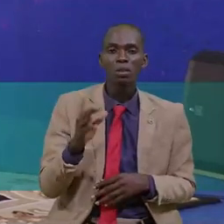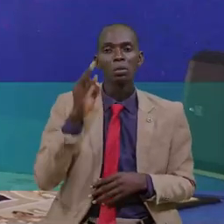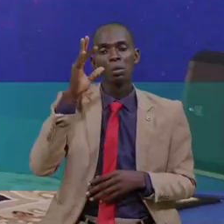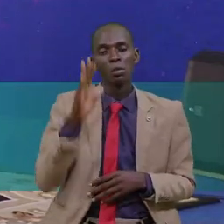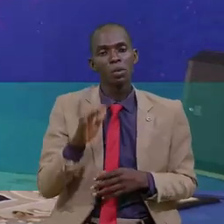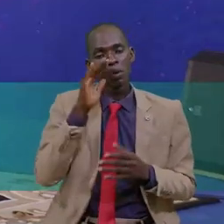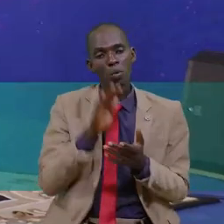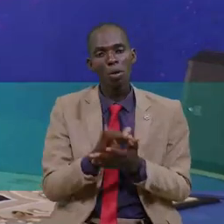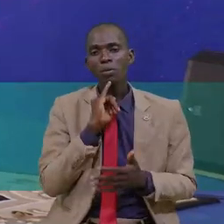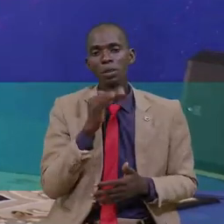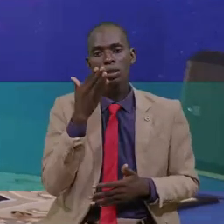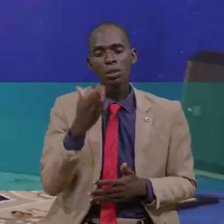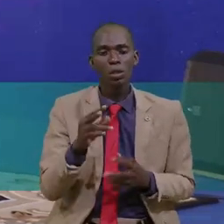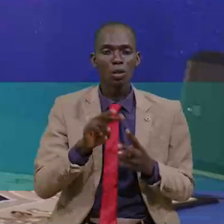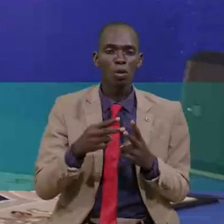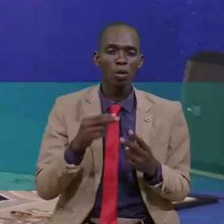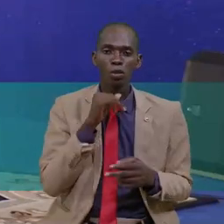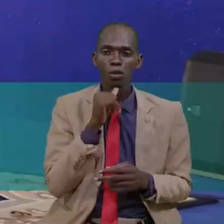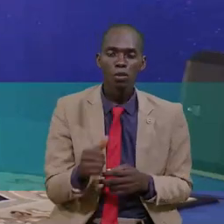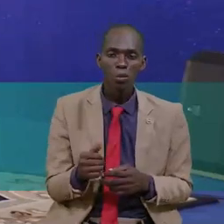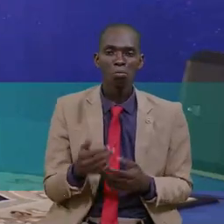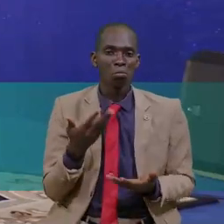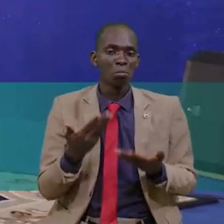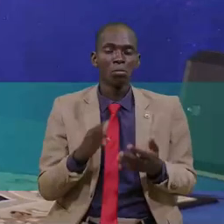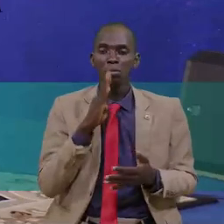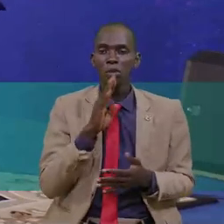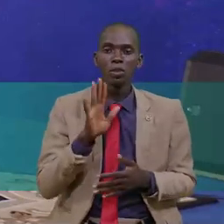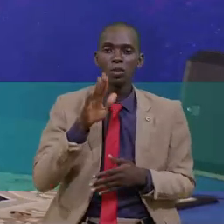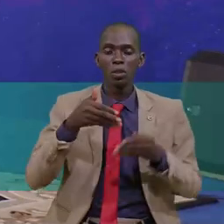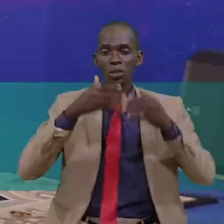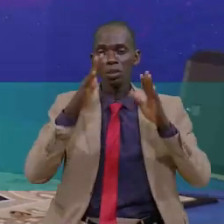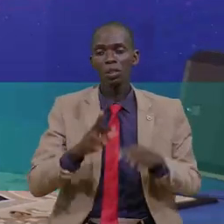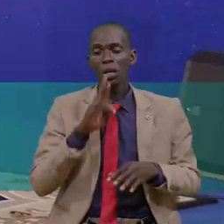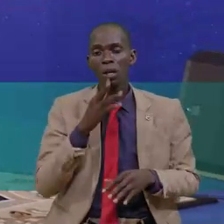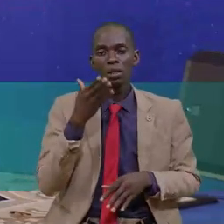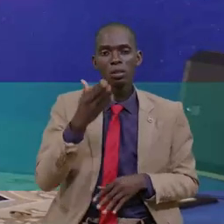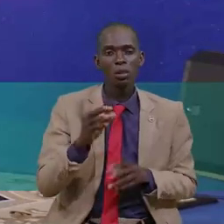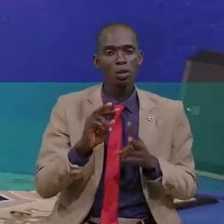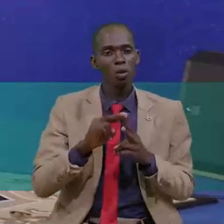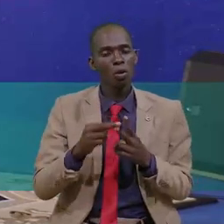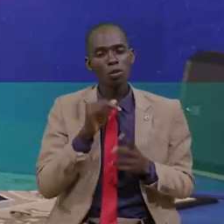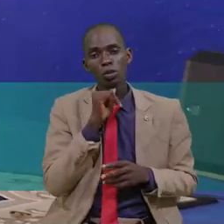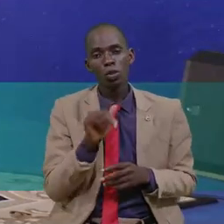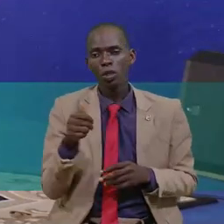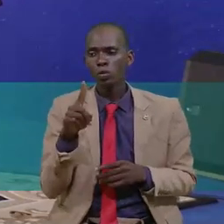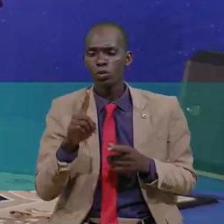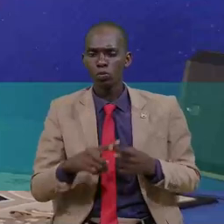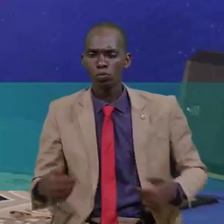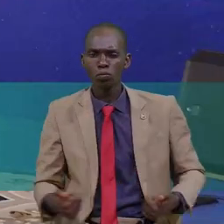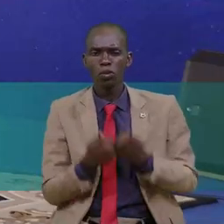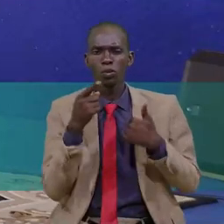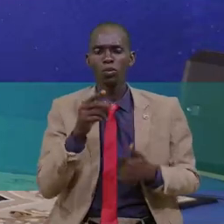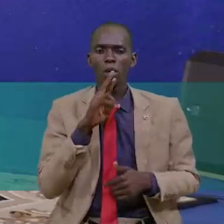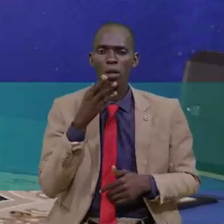pasteur soit là ou pas, que tes dirigeants ou responsables soient là ou pas, ou quelqu'un est là pour te défier ou pas.